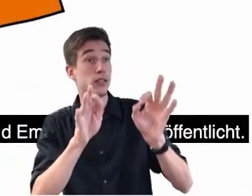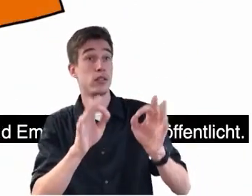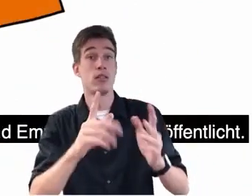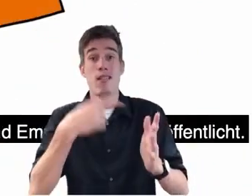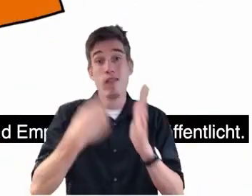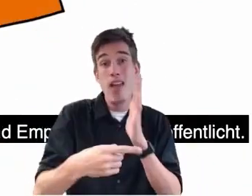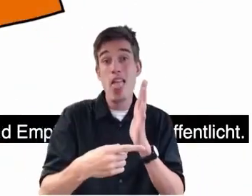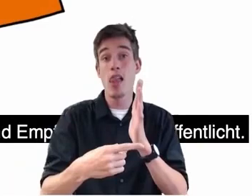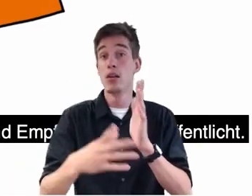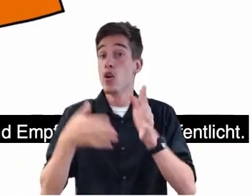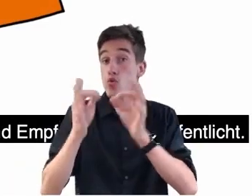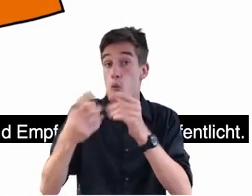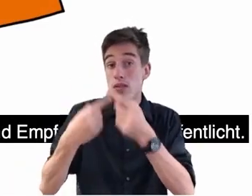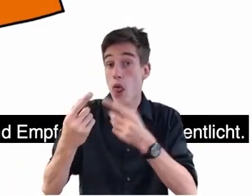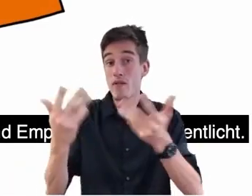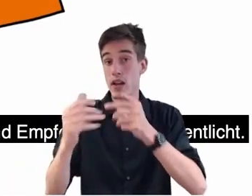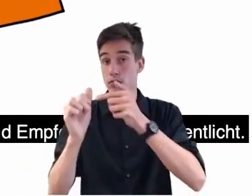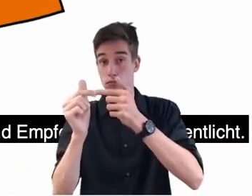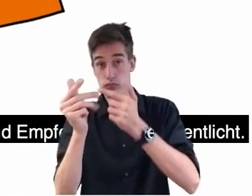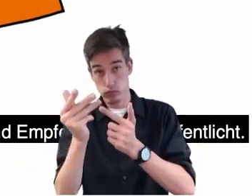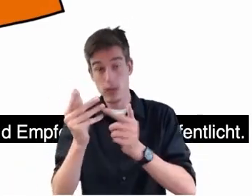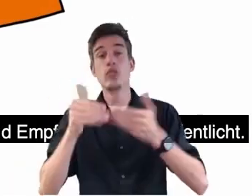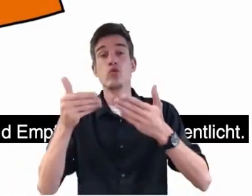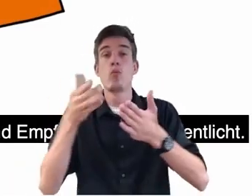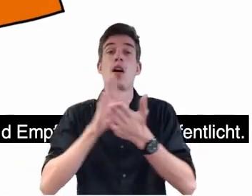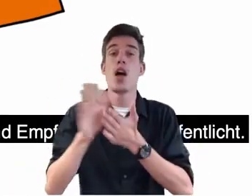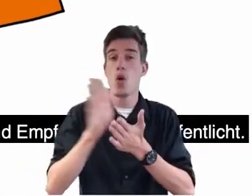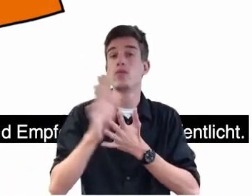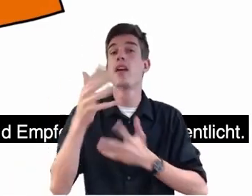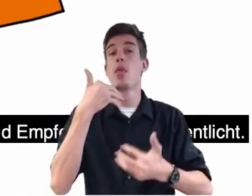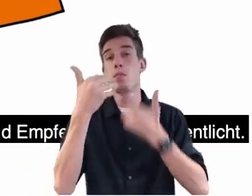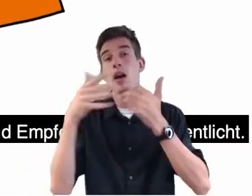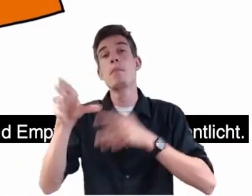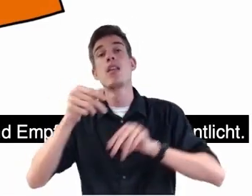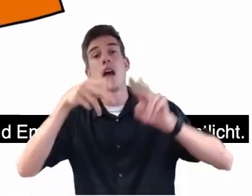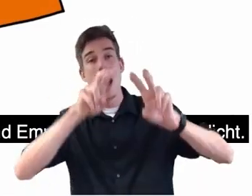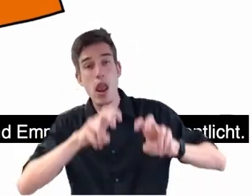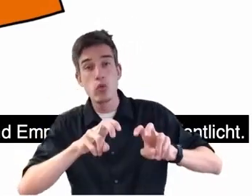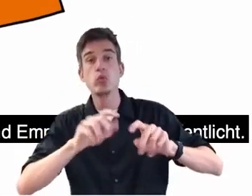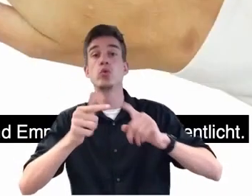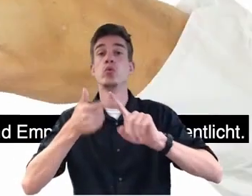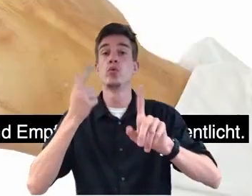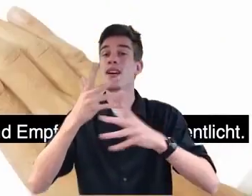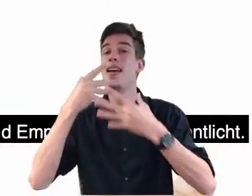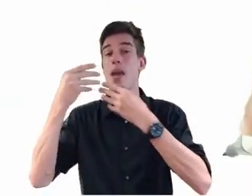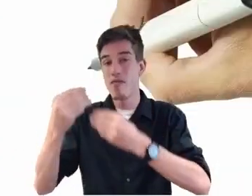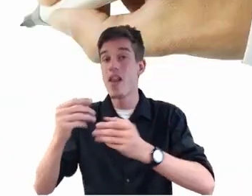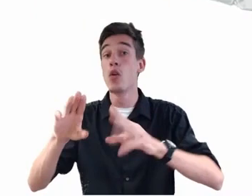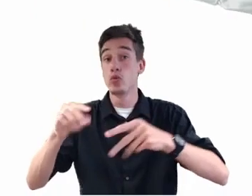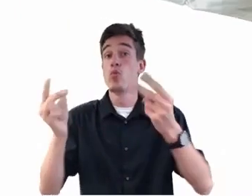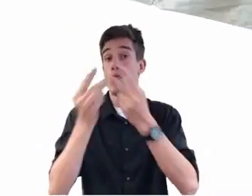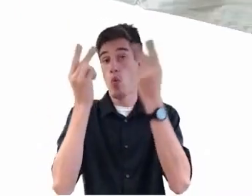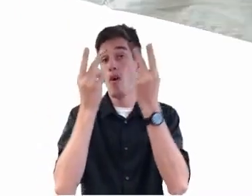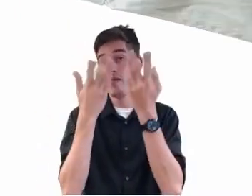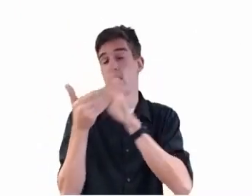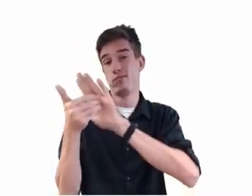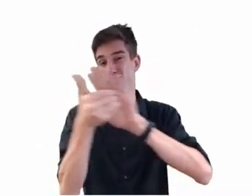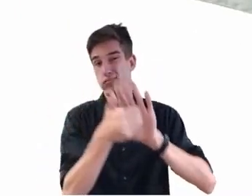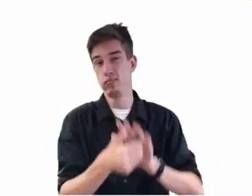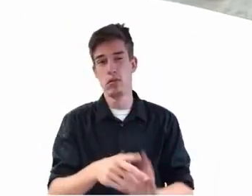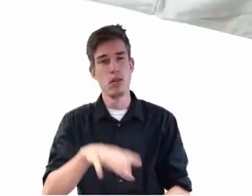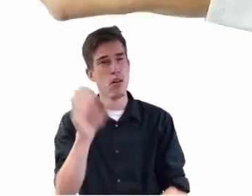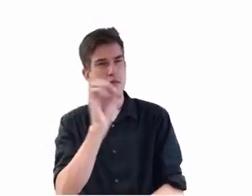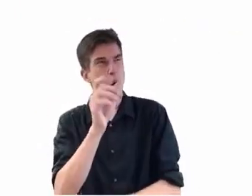diese erkenntnisse werden in auswertungs berichten mit analysen und empfehlungen veröffentlicht warum der ganze aufwand